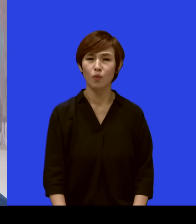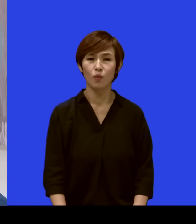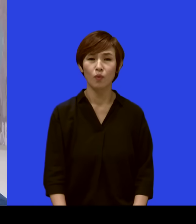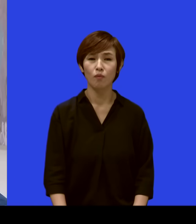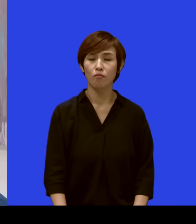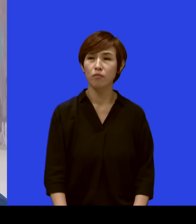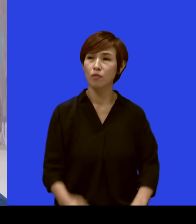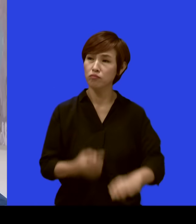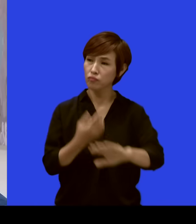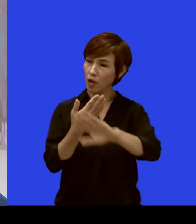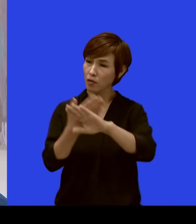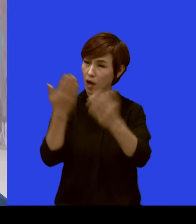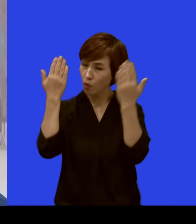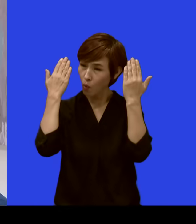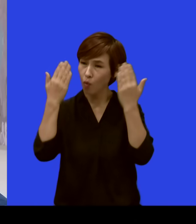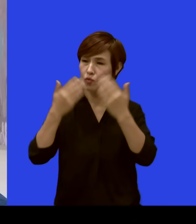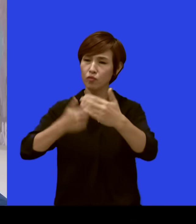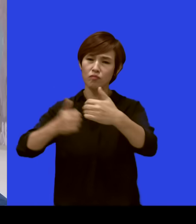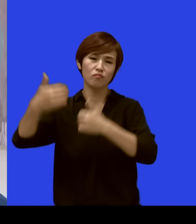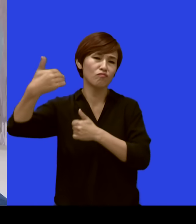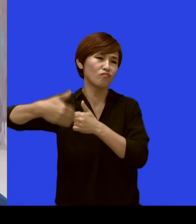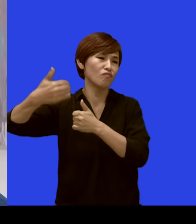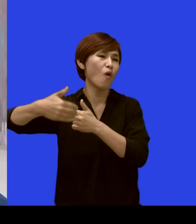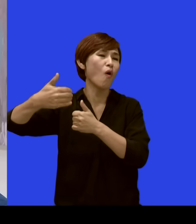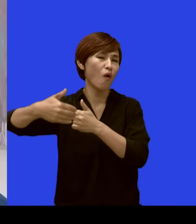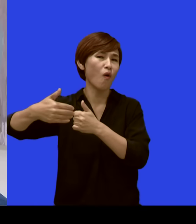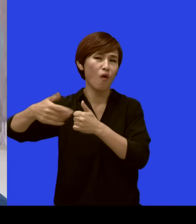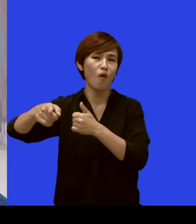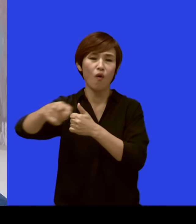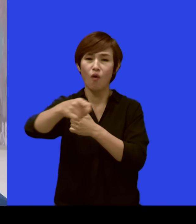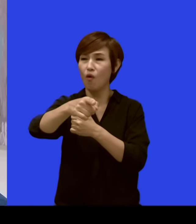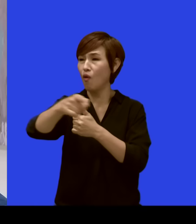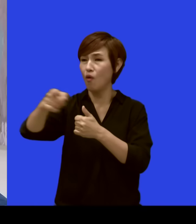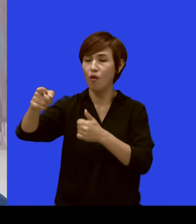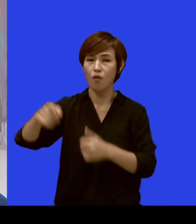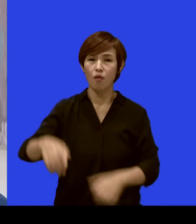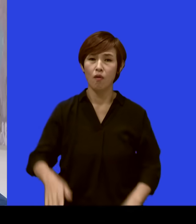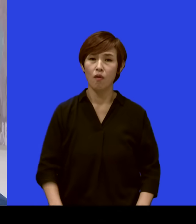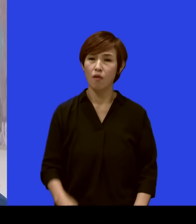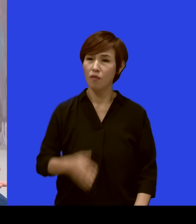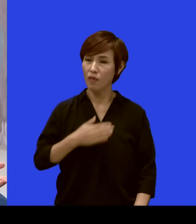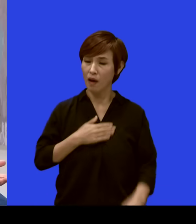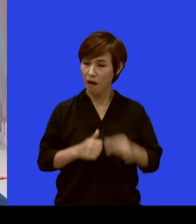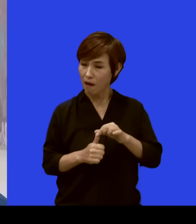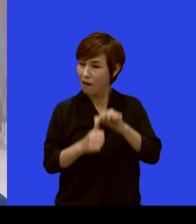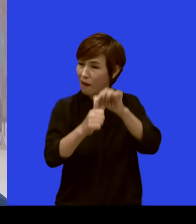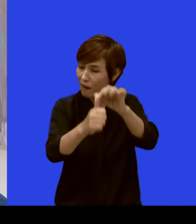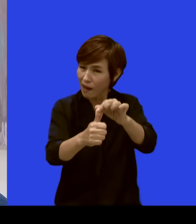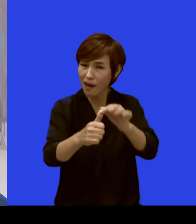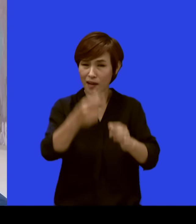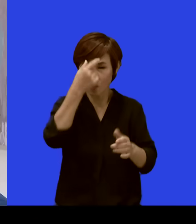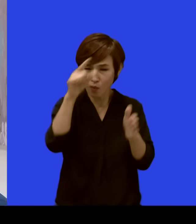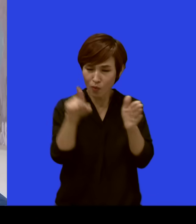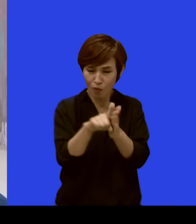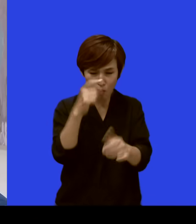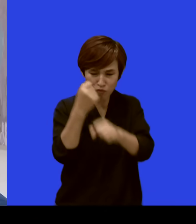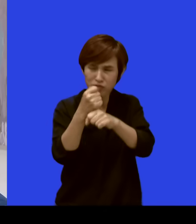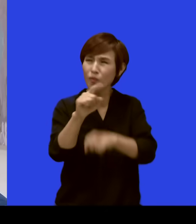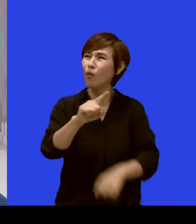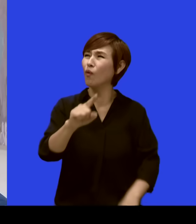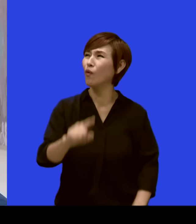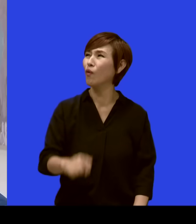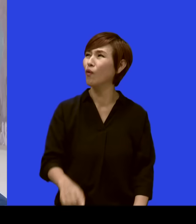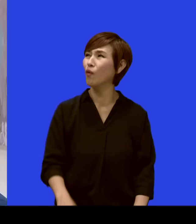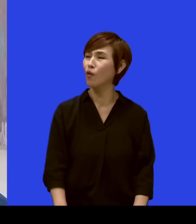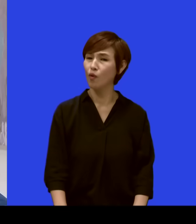다른 학교들에서도 오퍼가 좀 있었거든요. 기다리고 있었는데 근데 꼭 나를 여기까지 가셔야 되니까 내가 그냥 지방대학에